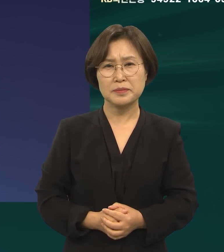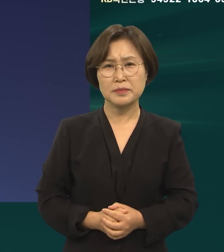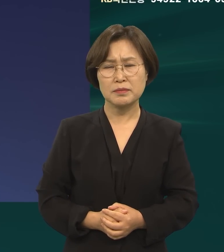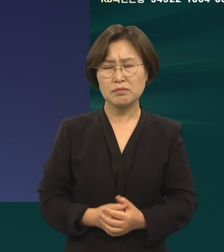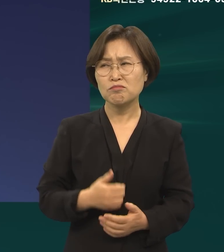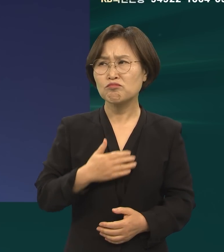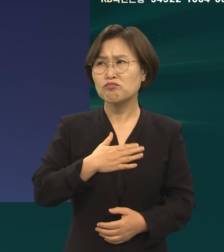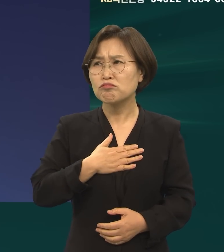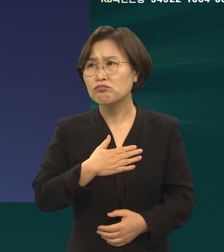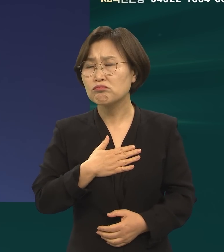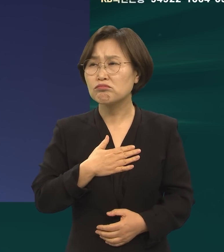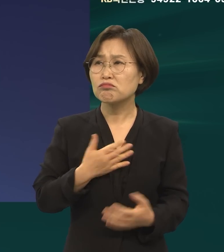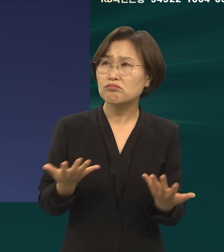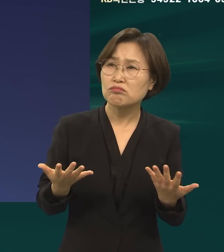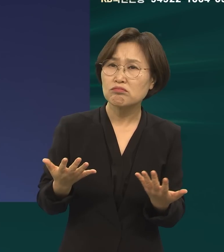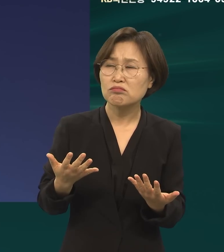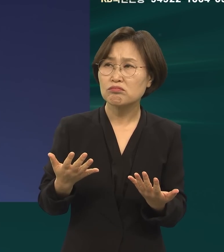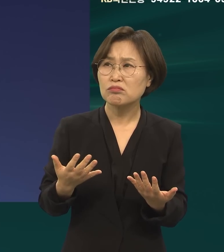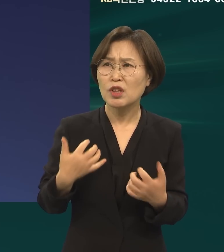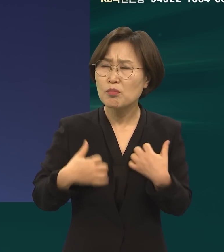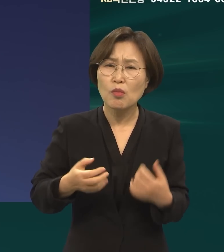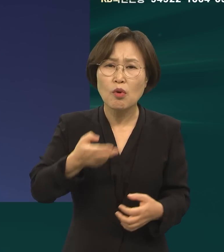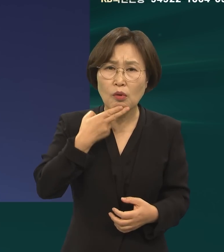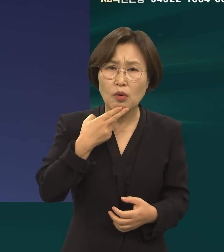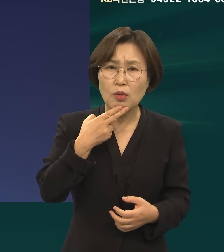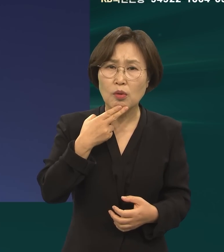아무런 느낌 없는데 뭘 자꾸 교회를 나오냐.